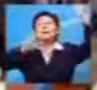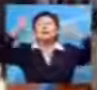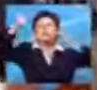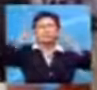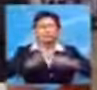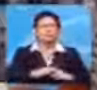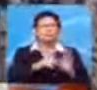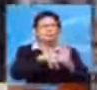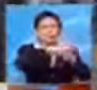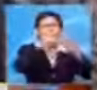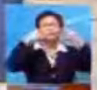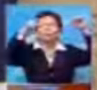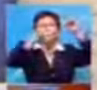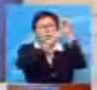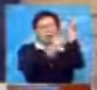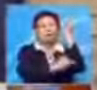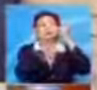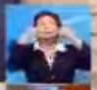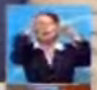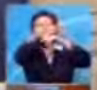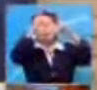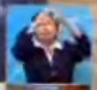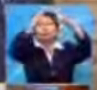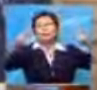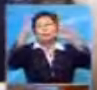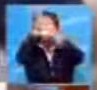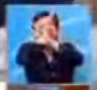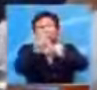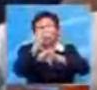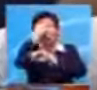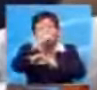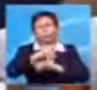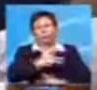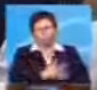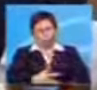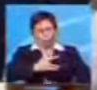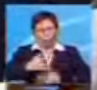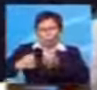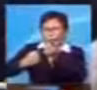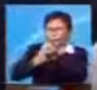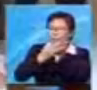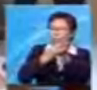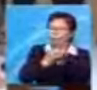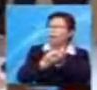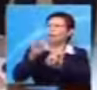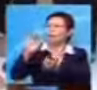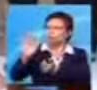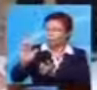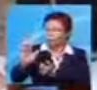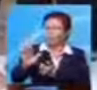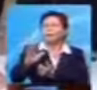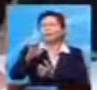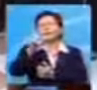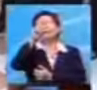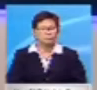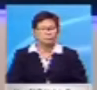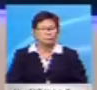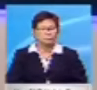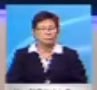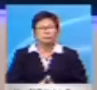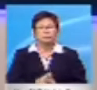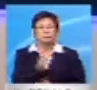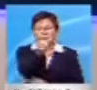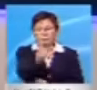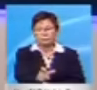laatanienyalangakemahar Yayasan Cemerlang dan muzium Sarawak bagi menghargai sumbangan tokoh terhadap pembangunan Sarawak